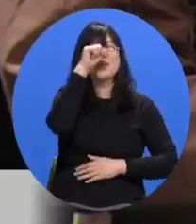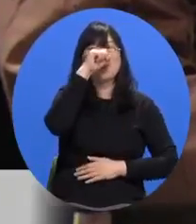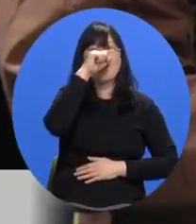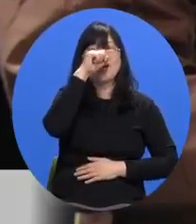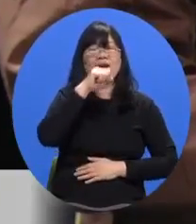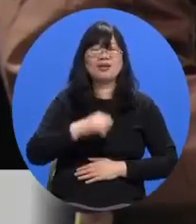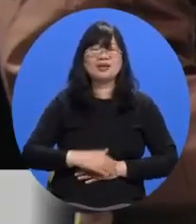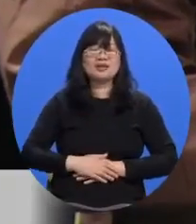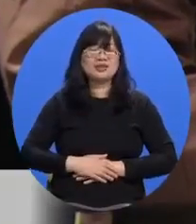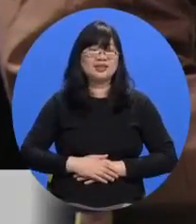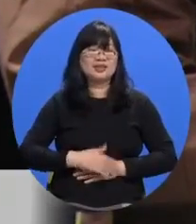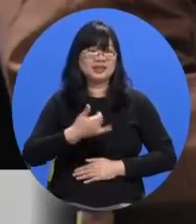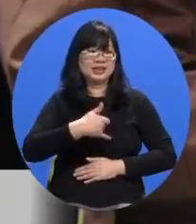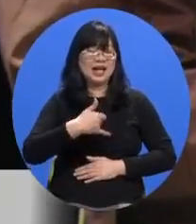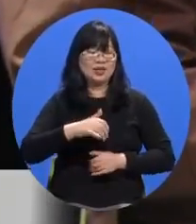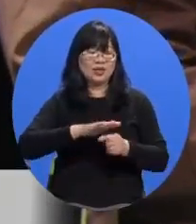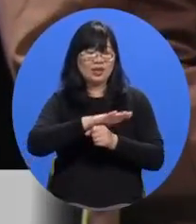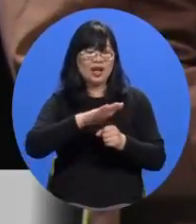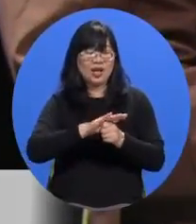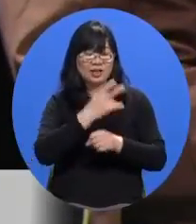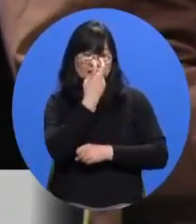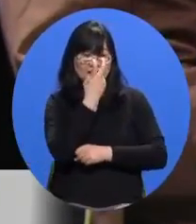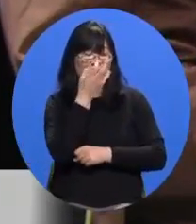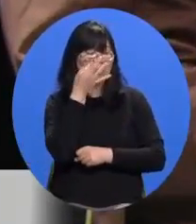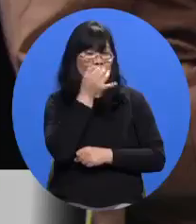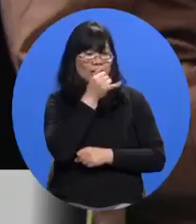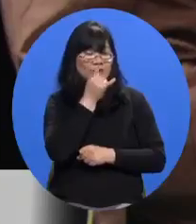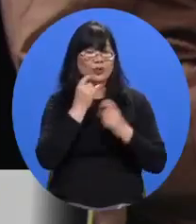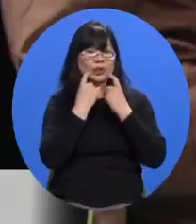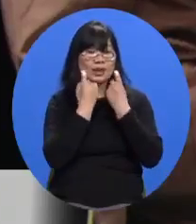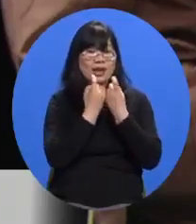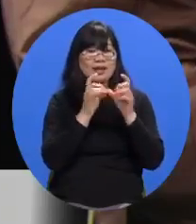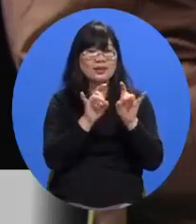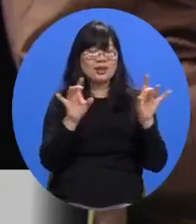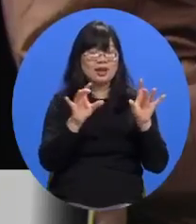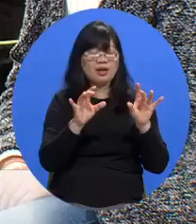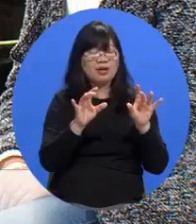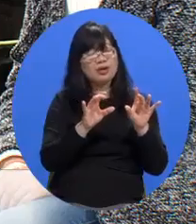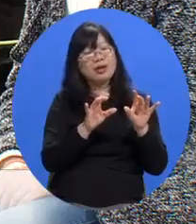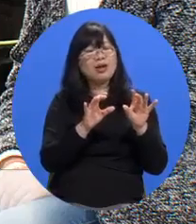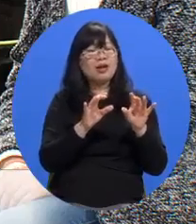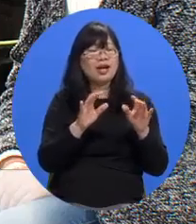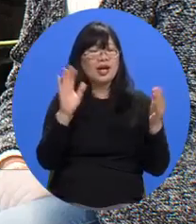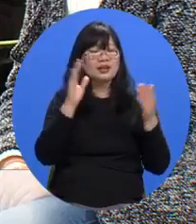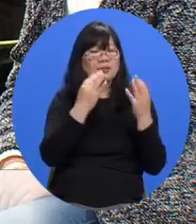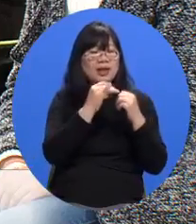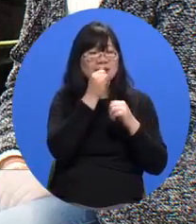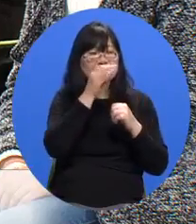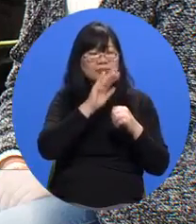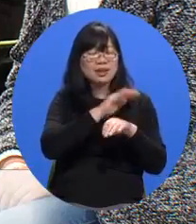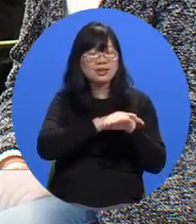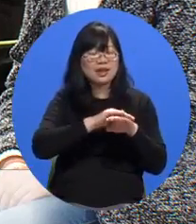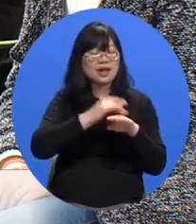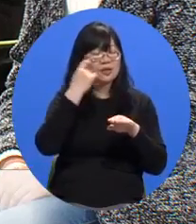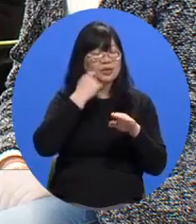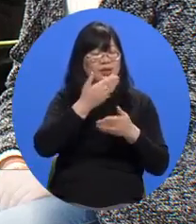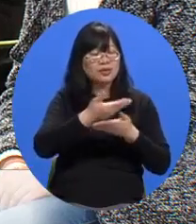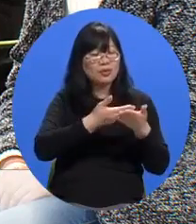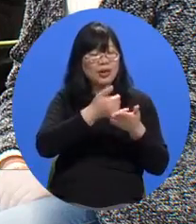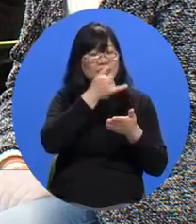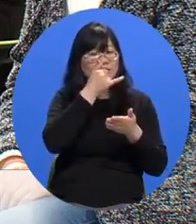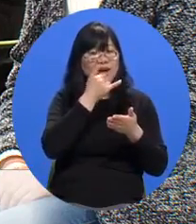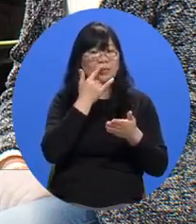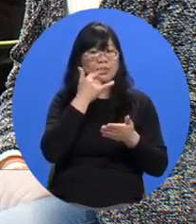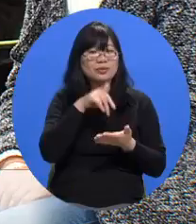아무래도 아이들을 사랑으로 지켜봐주고 또 개개인을 아이들이 좀 많지만 잘 교감해주는 선생님이